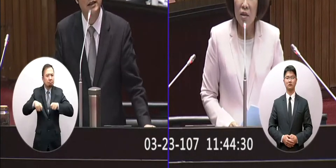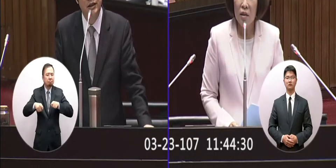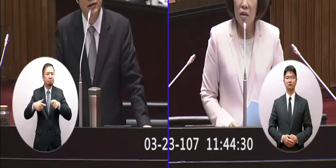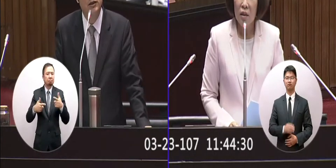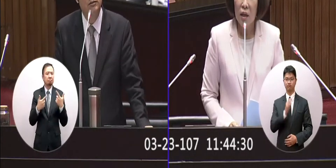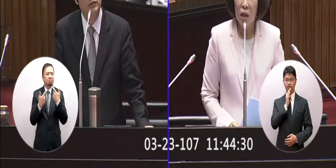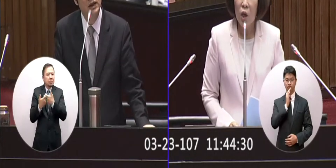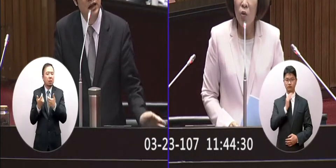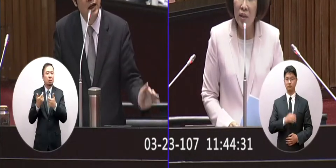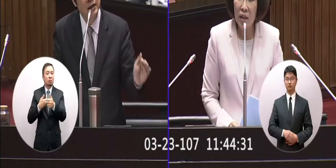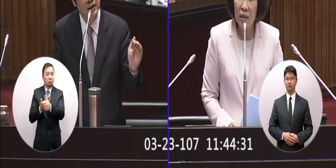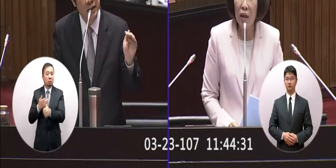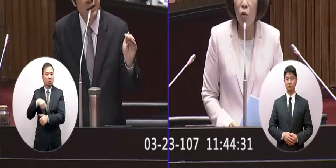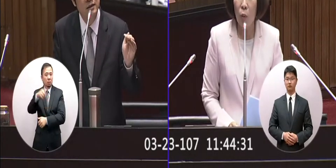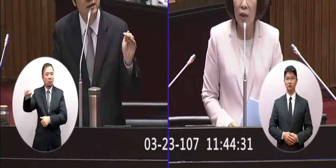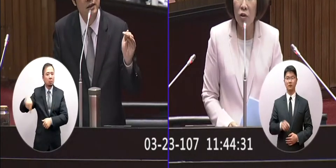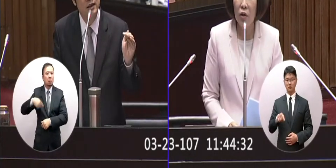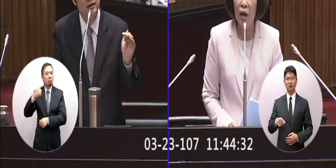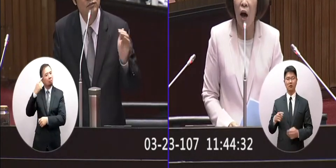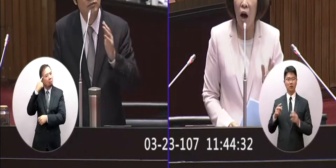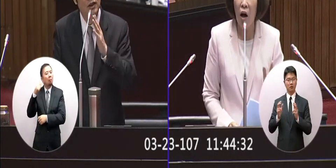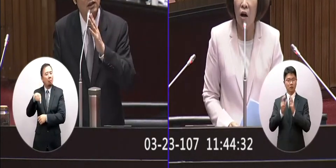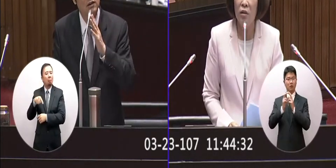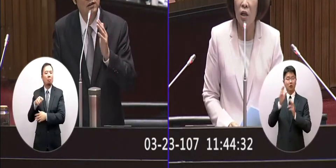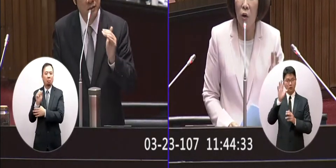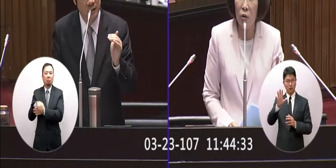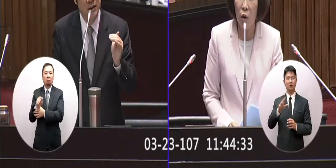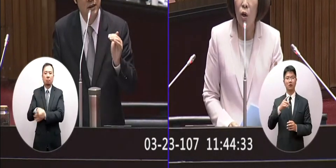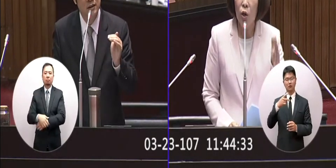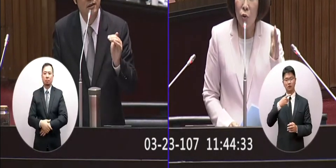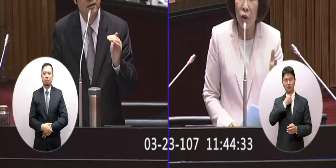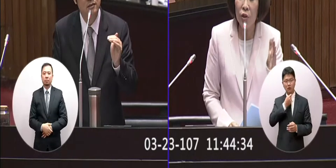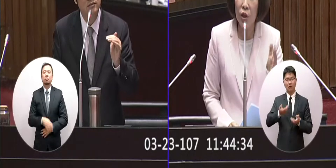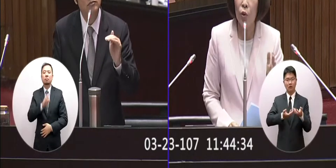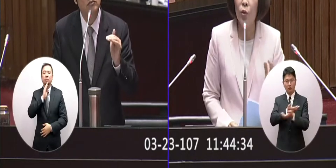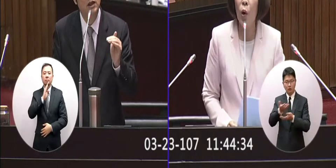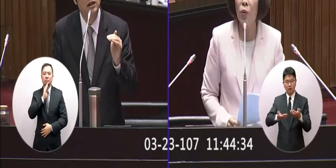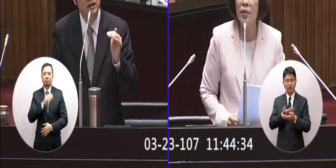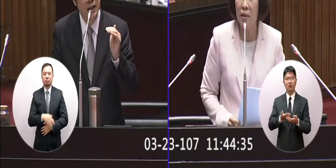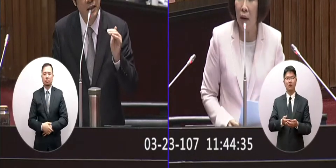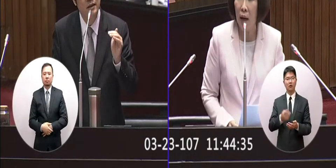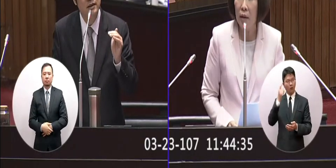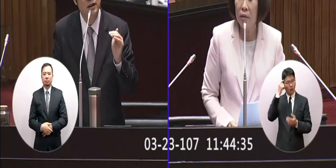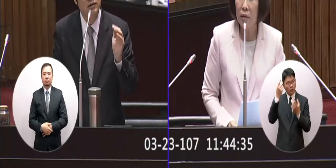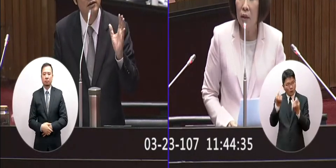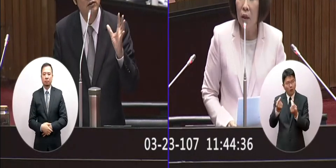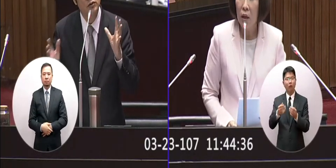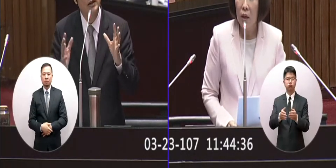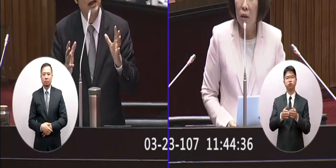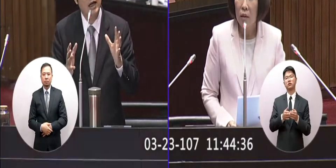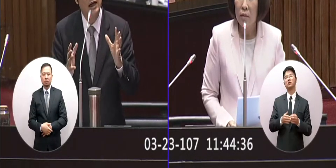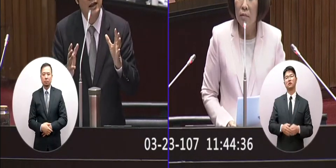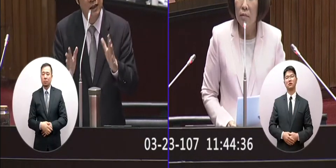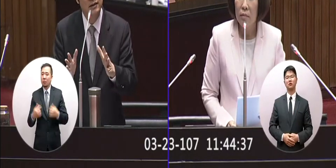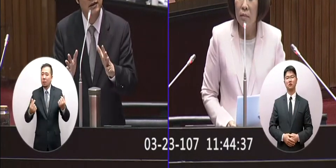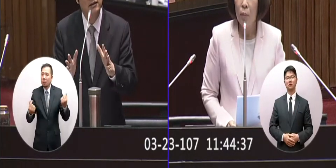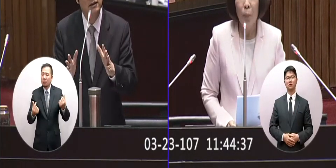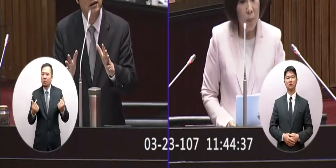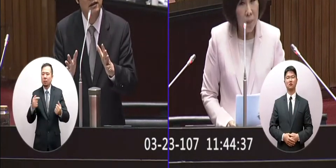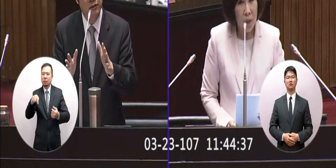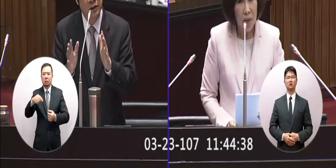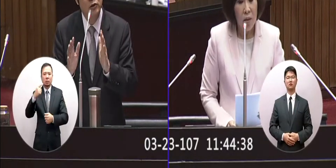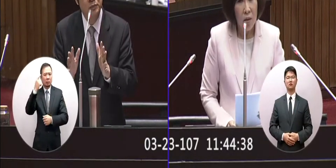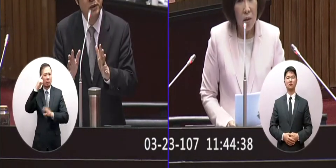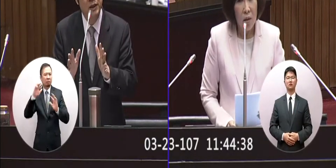让大家可以接受。 有争议，我们就要好好的沟通，寻求共识了。 因此，这种对抗啊、抗